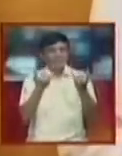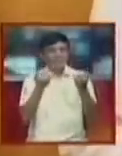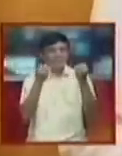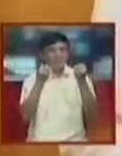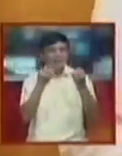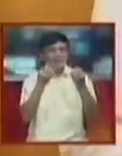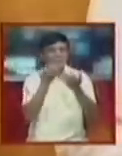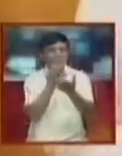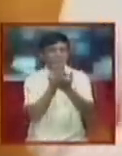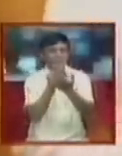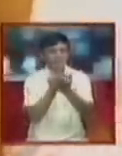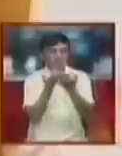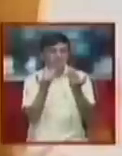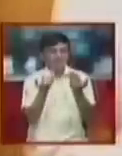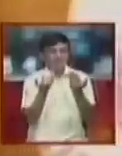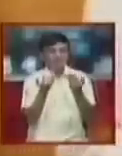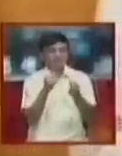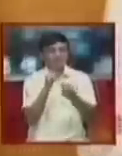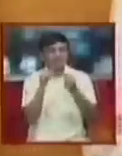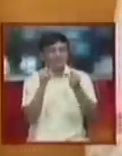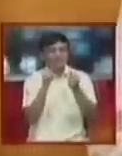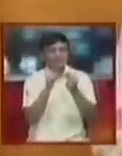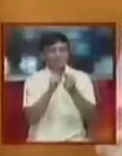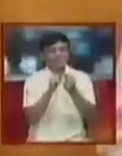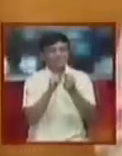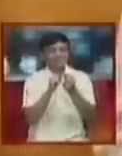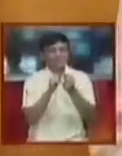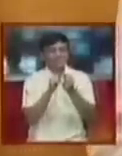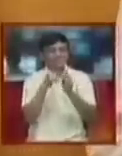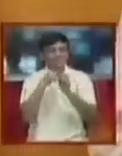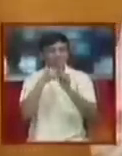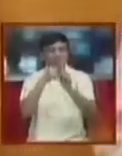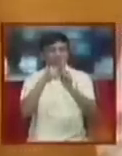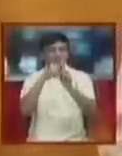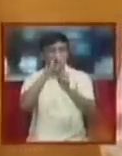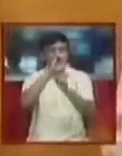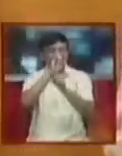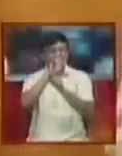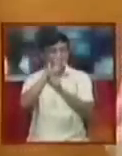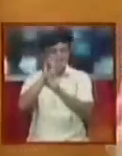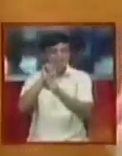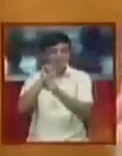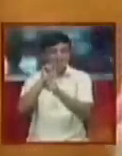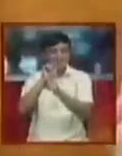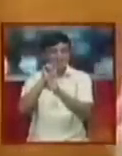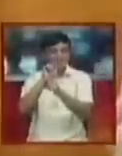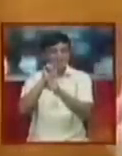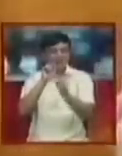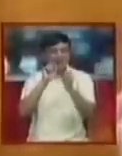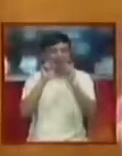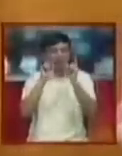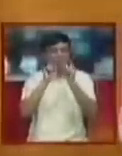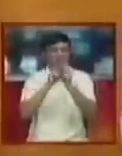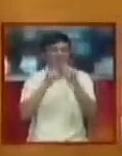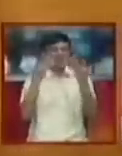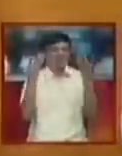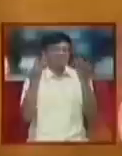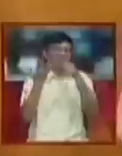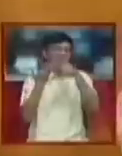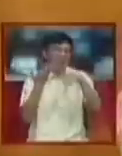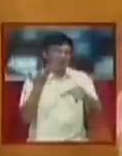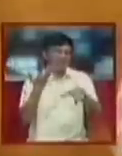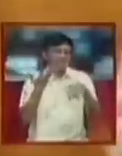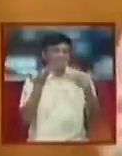ng sigla. Nang nagkaroon tayo ng positive credit rating action, ang sabi ng iba, chamba.